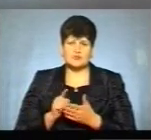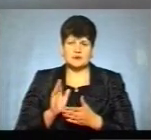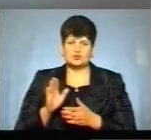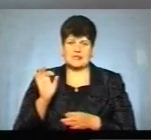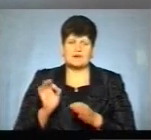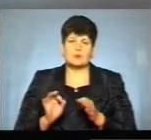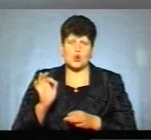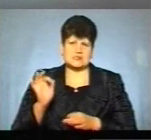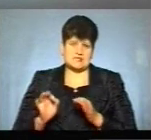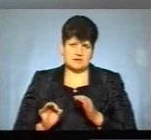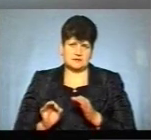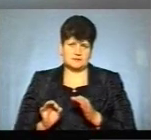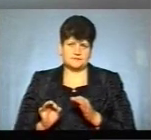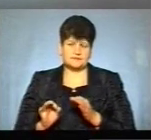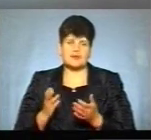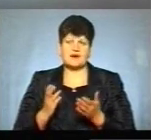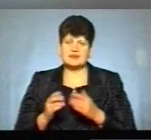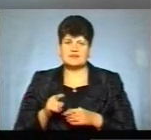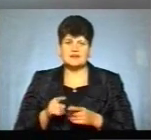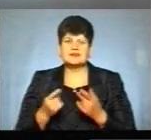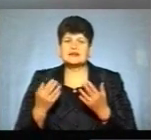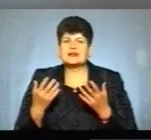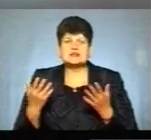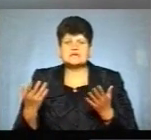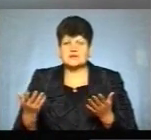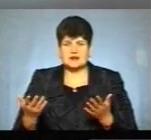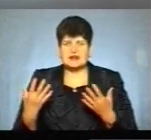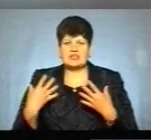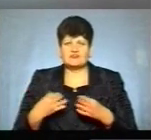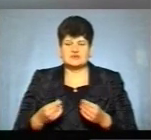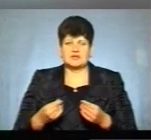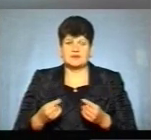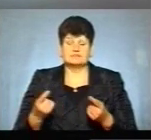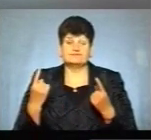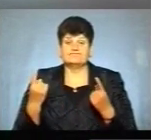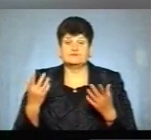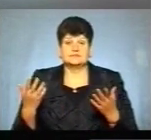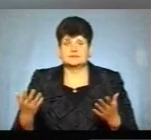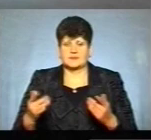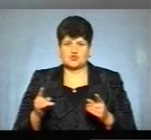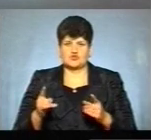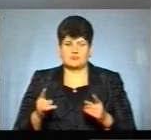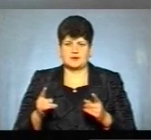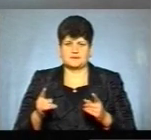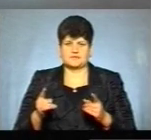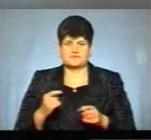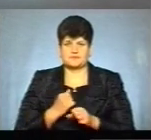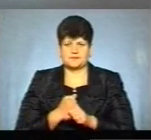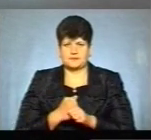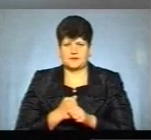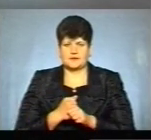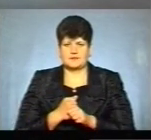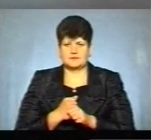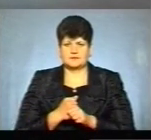певний процент. От. Але він не настільки вже аж критичний, щоб викликати